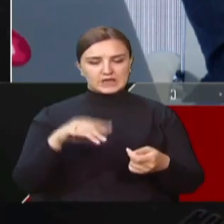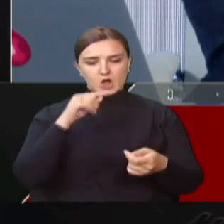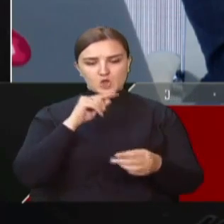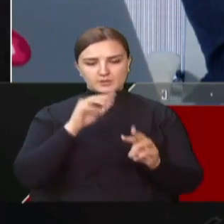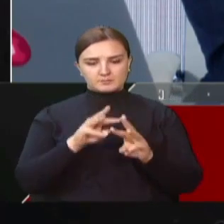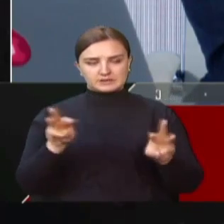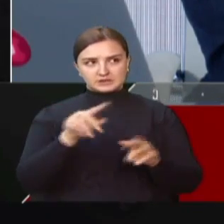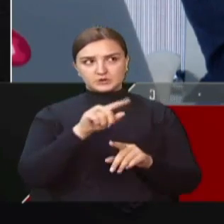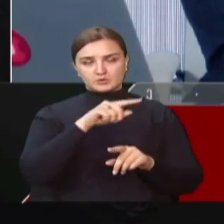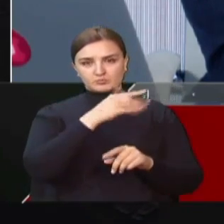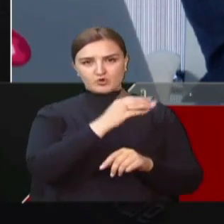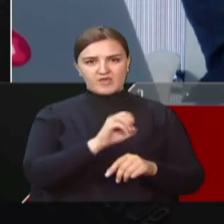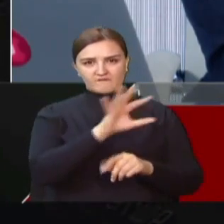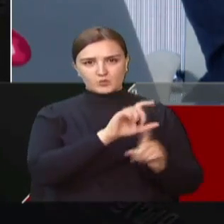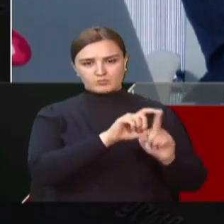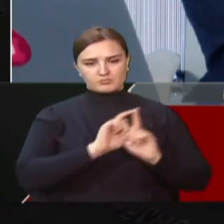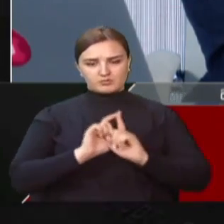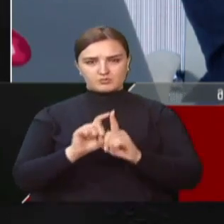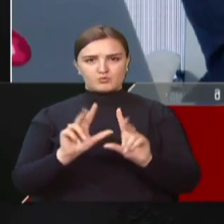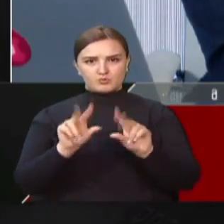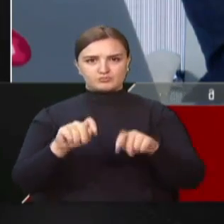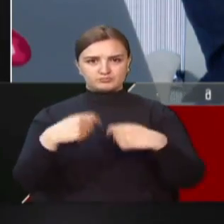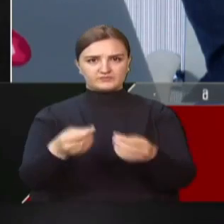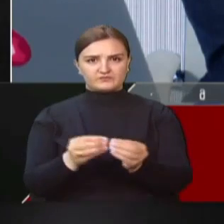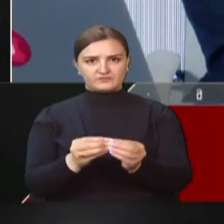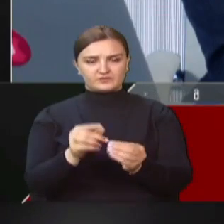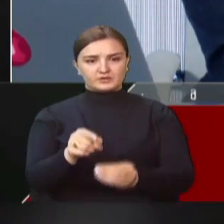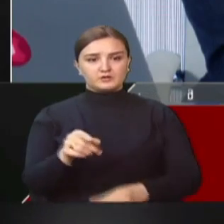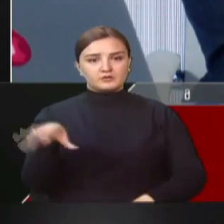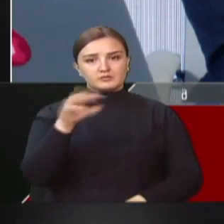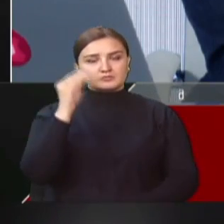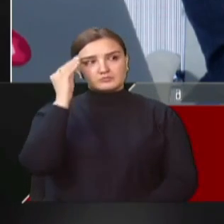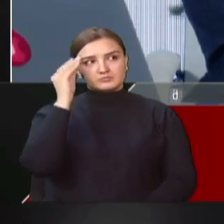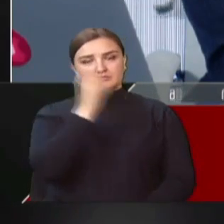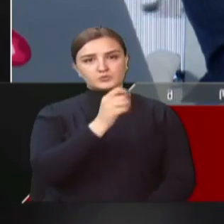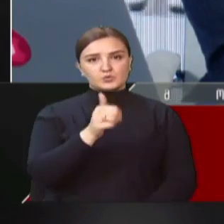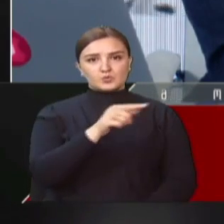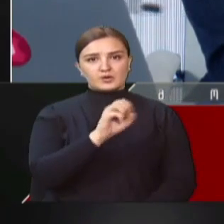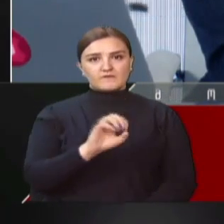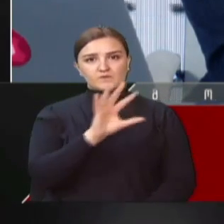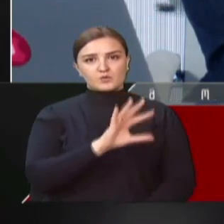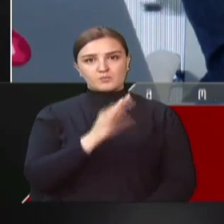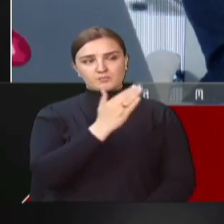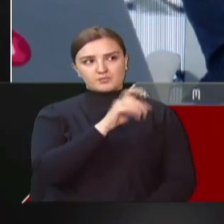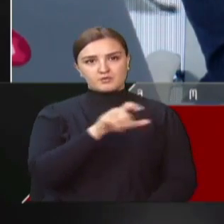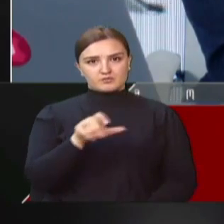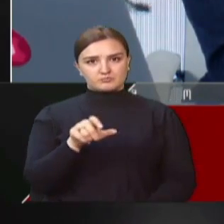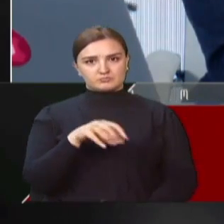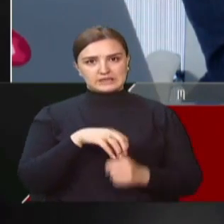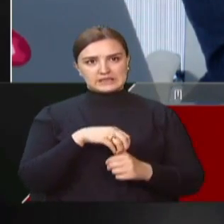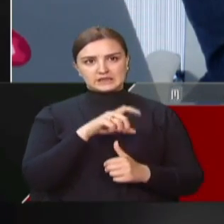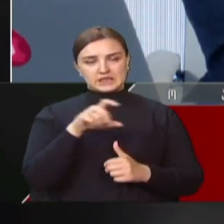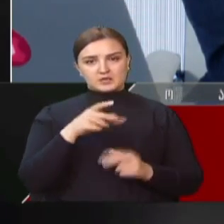ეკონომიკის მინისტრს. როგორ აფასებთ თქვენ ევროპელი დიპლომატების ამ ნაბიჯს? რამდენად შეიძლება ამანი მოქმედოს